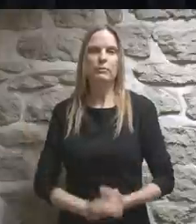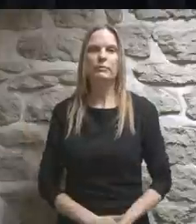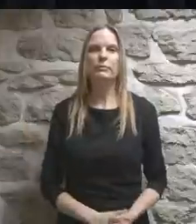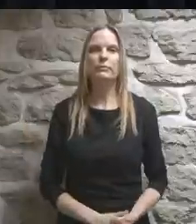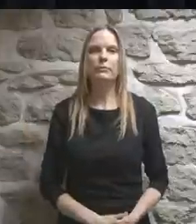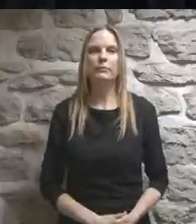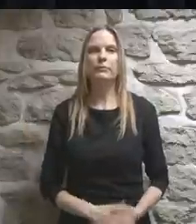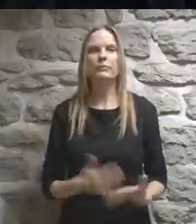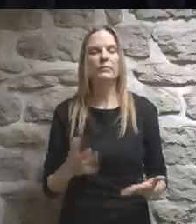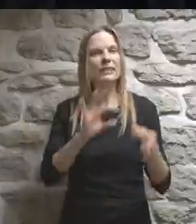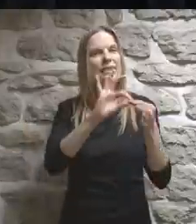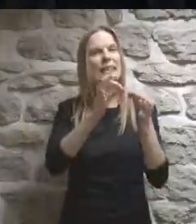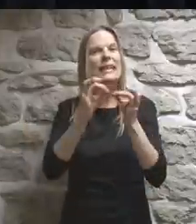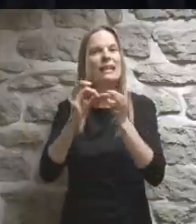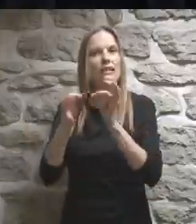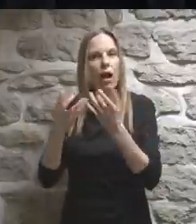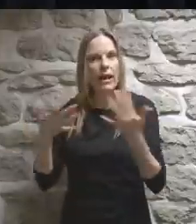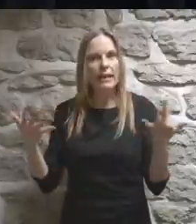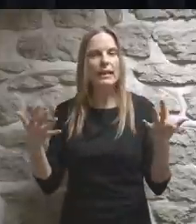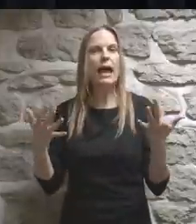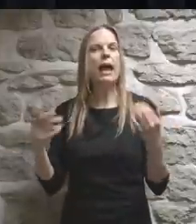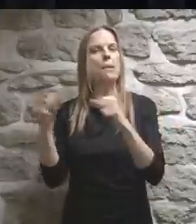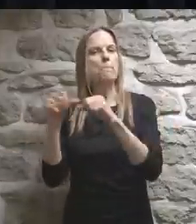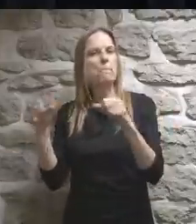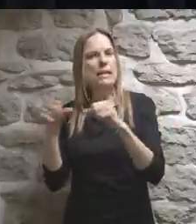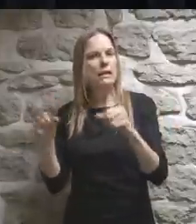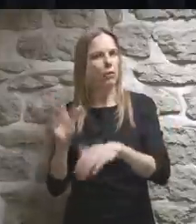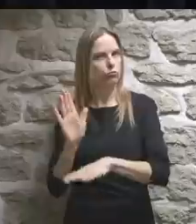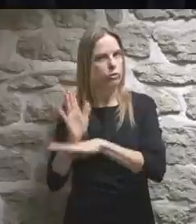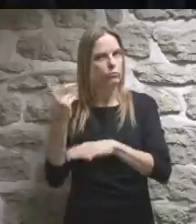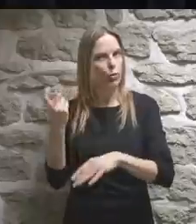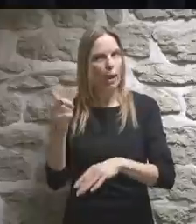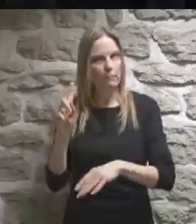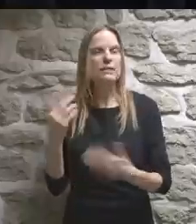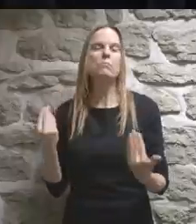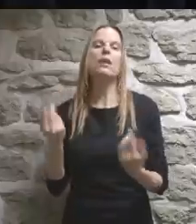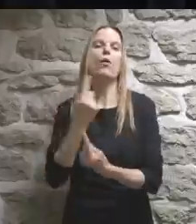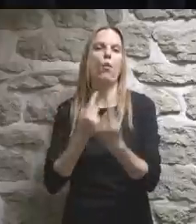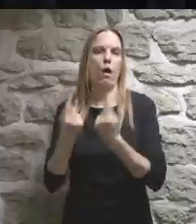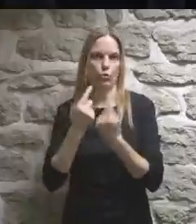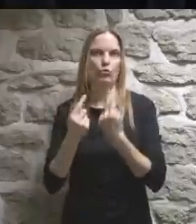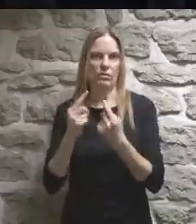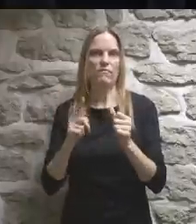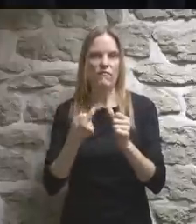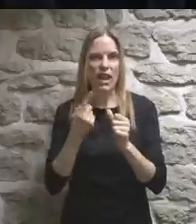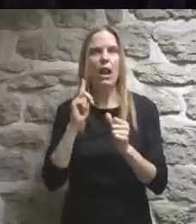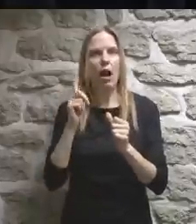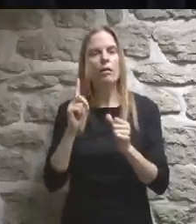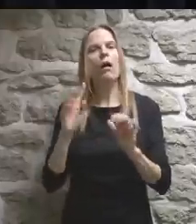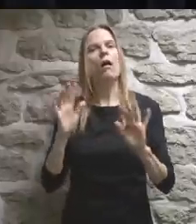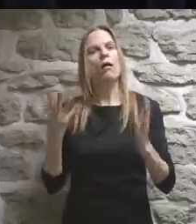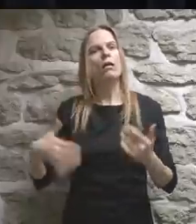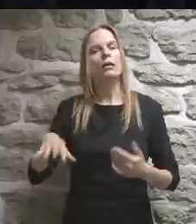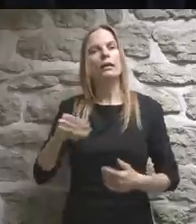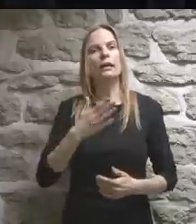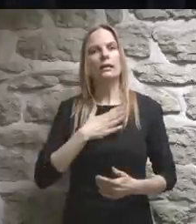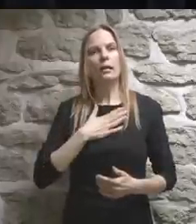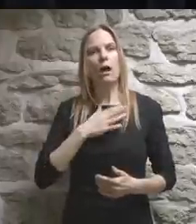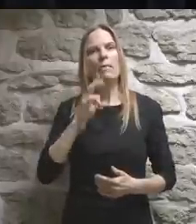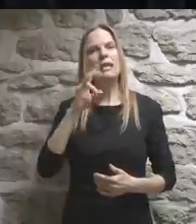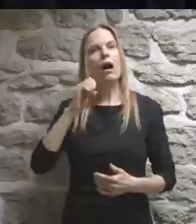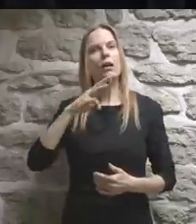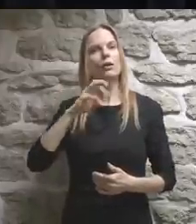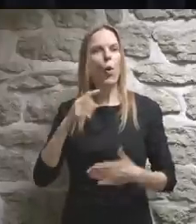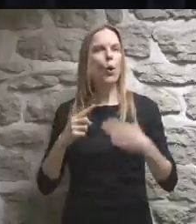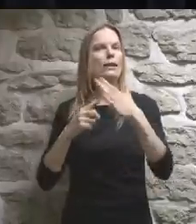Nüüd detaile nende sanktsioonide üle veel praegu arutatakse. Soov on need ennem NATO tippkohtumist,